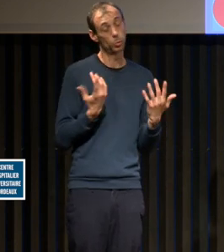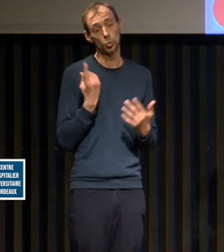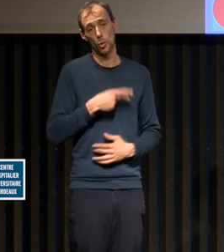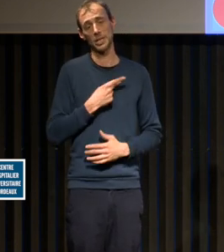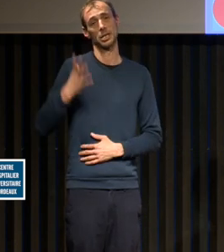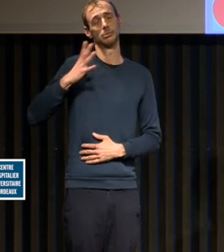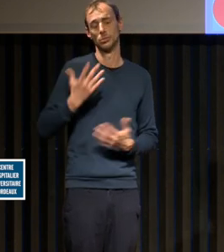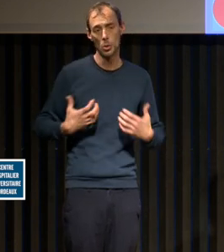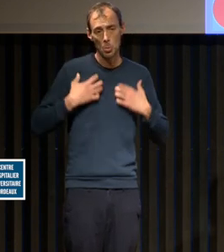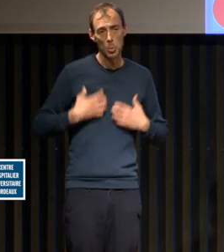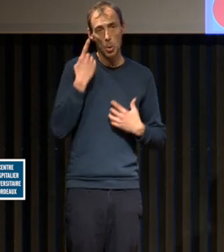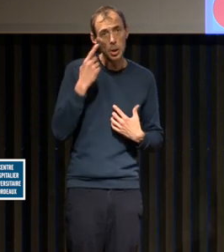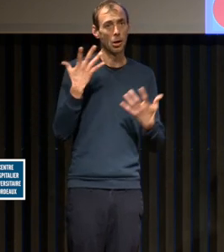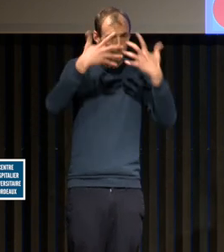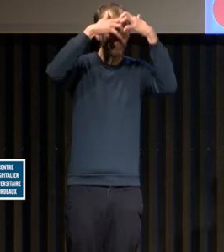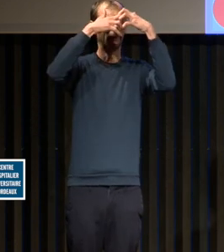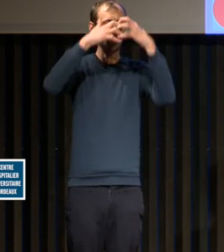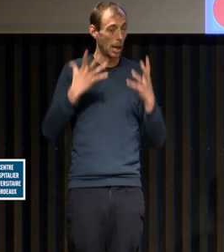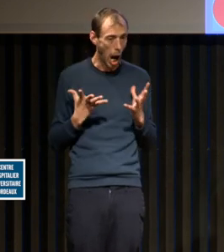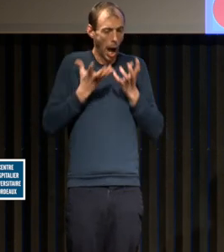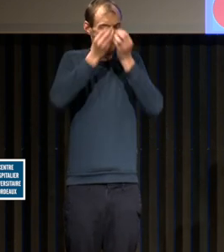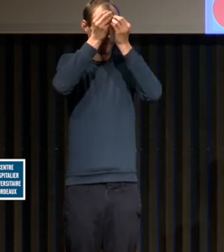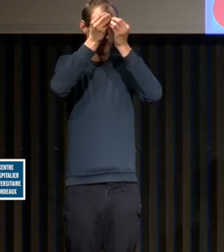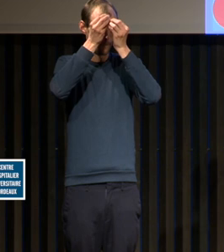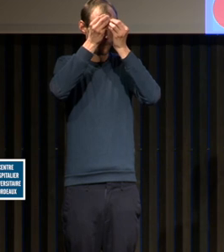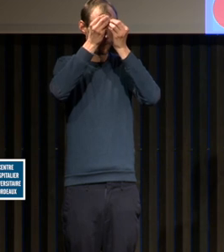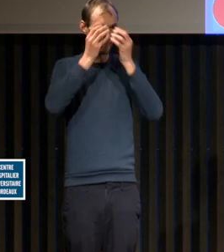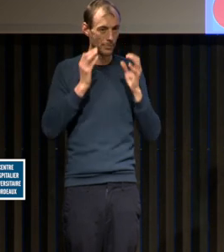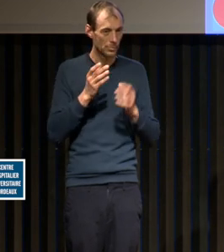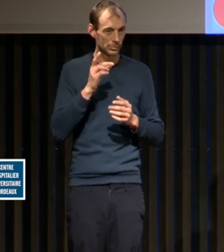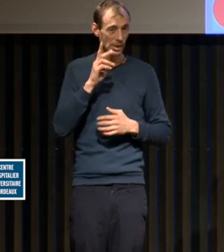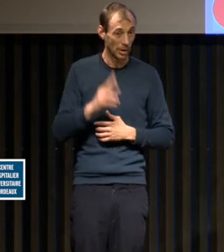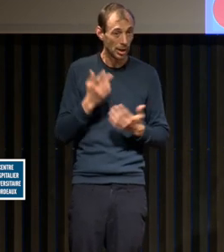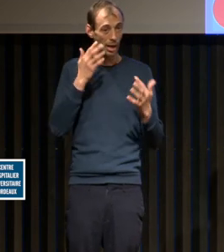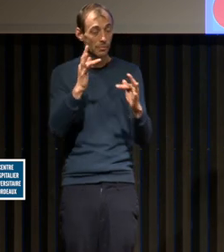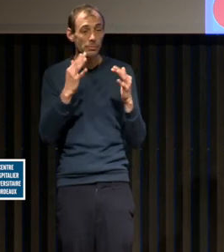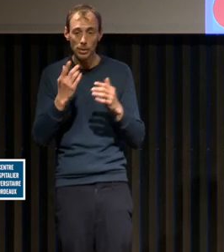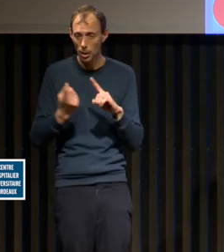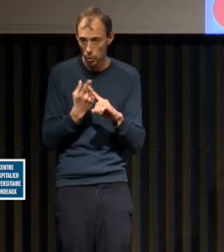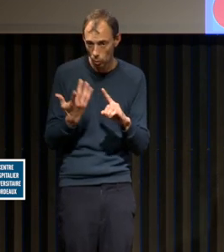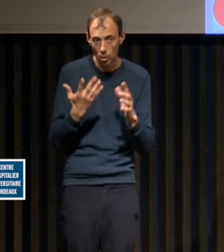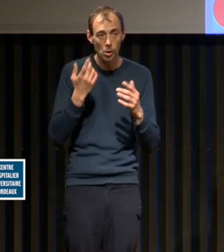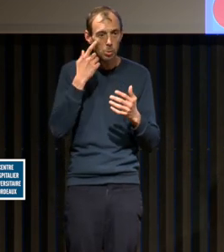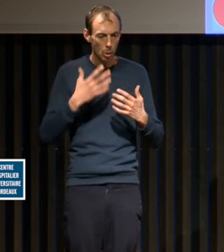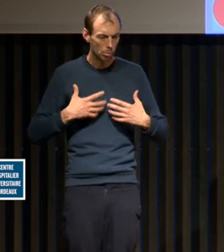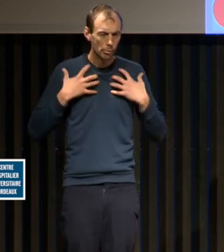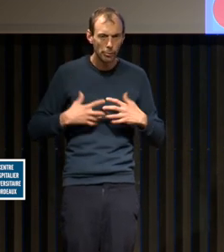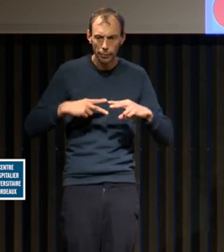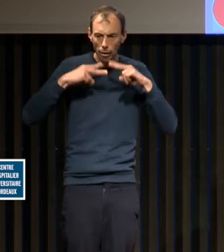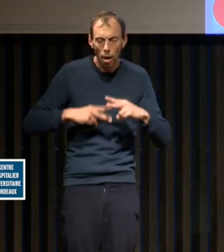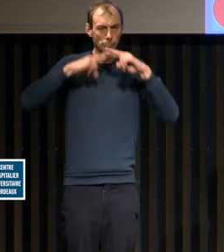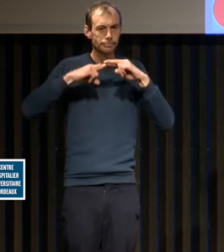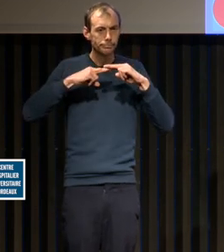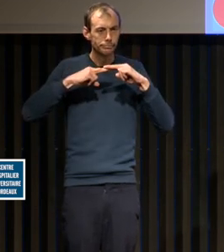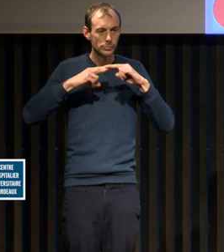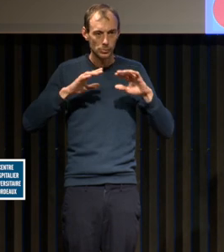Ça veut dire quoi ? Ça veut dire que ce qui va être très important pour comprendre le syndrome d'apnée obstructive du sommeil, ça va être de regarder ce qui se passe dans la tête pendant que les sujets dorment.